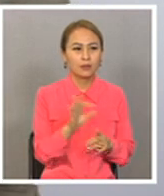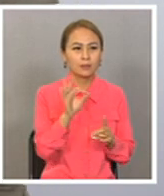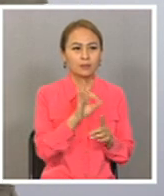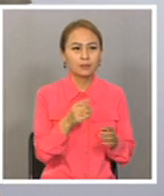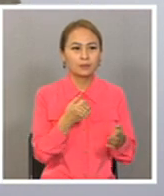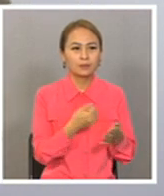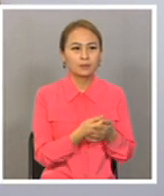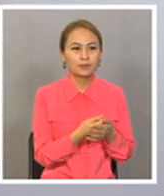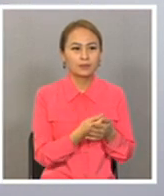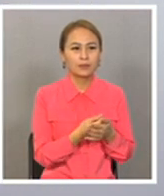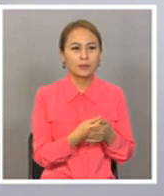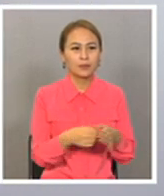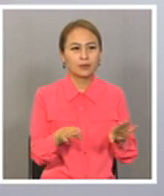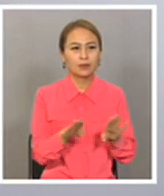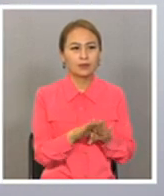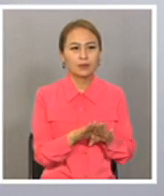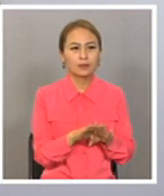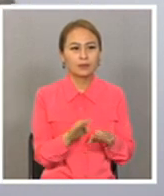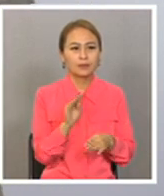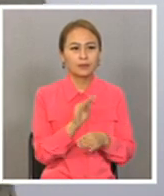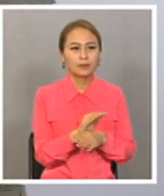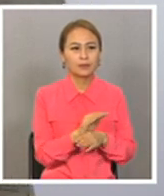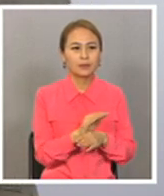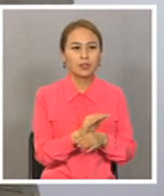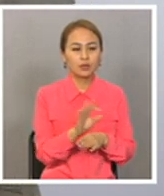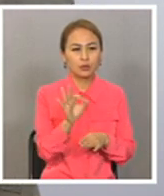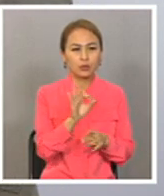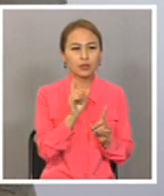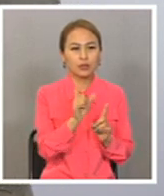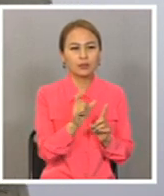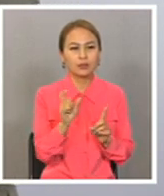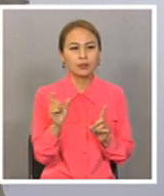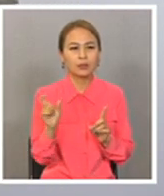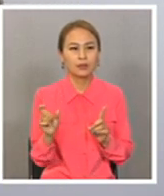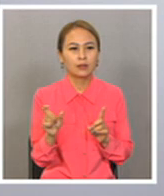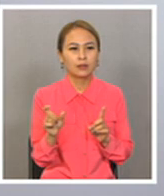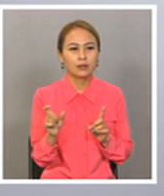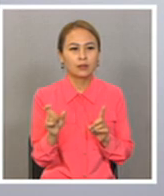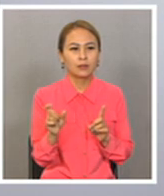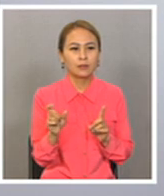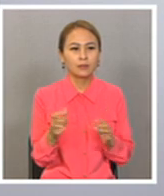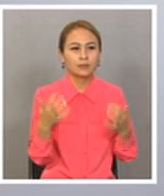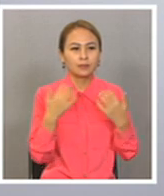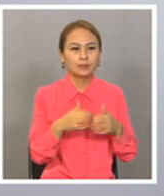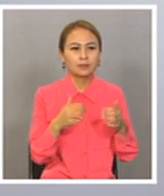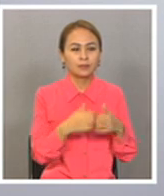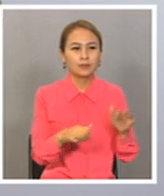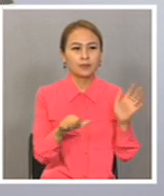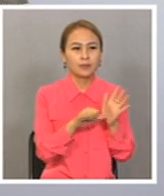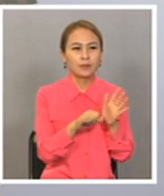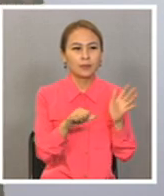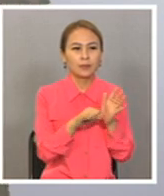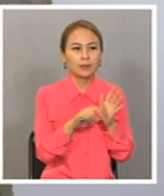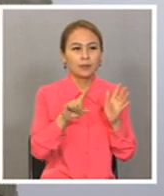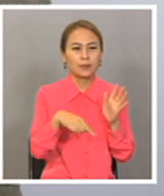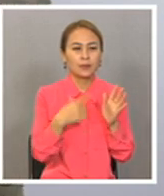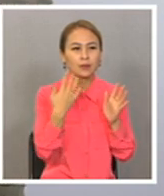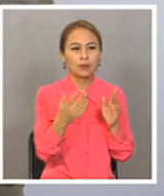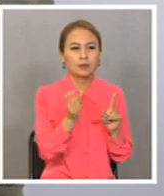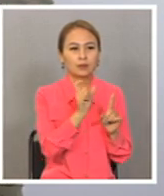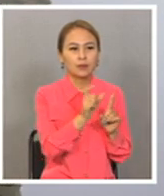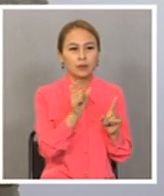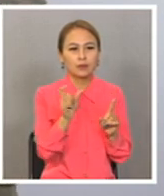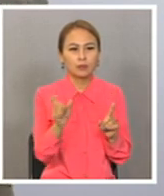біздің айтуымыз бойынша бір қадамымыз 0 бүтін 10-нан 5-ке тең. Демек, 6-ға 0 бүтін 10-нан 5 қадам тағы да